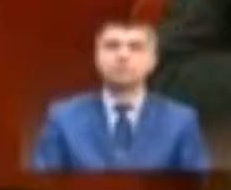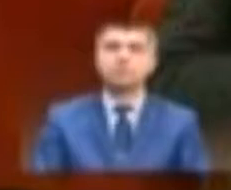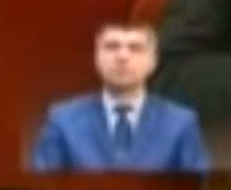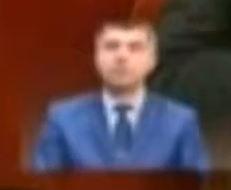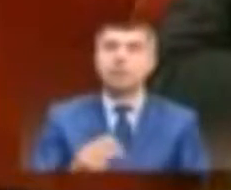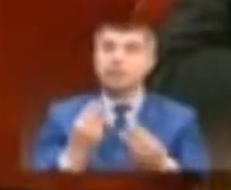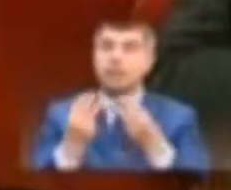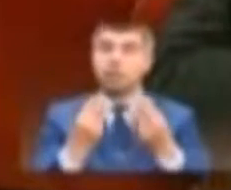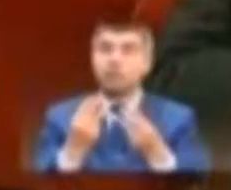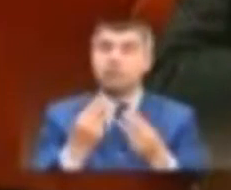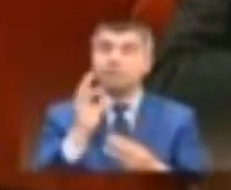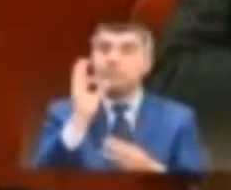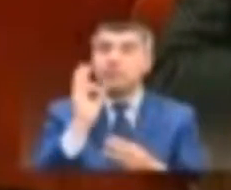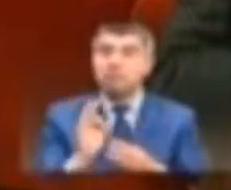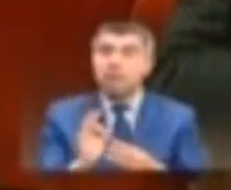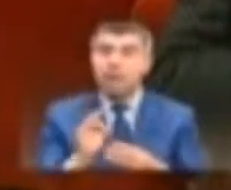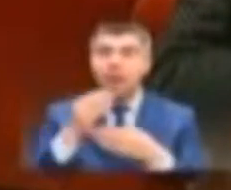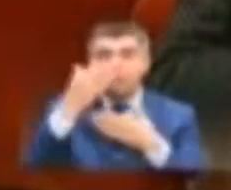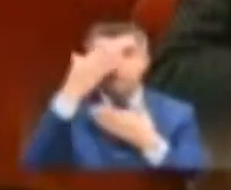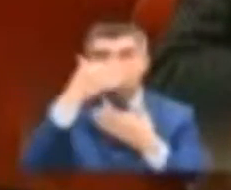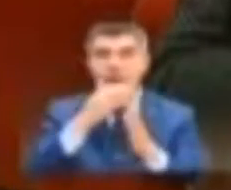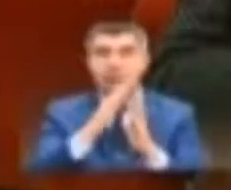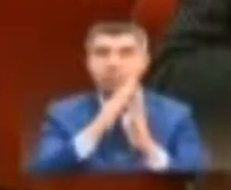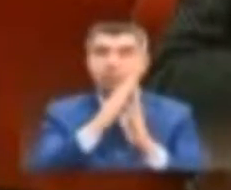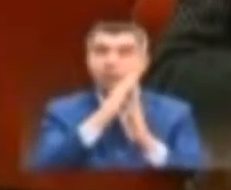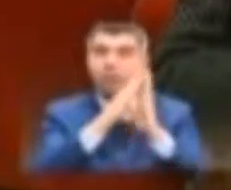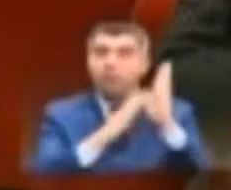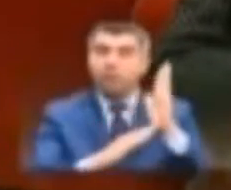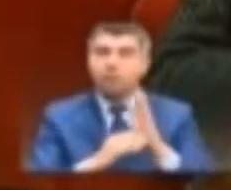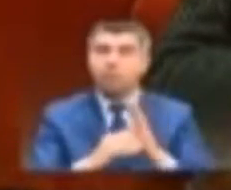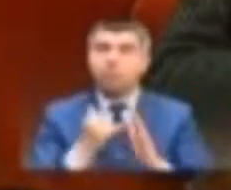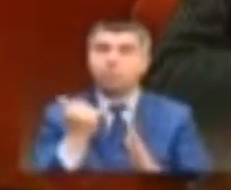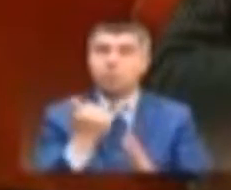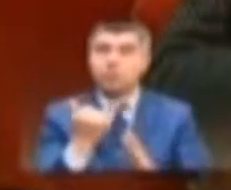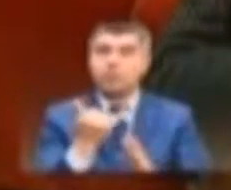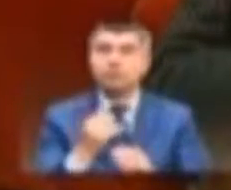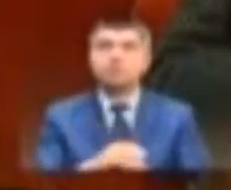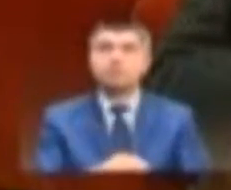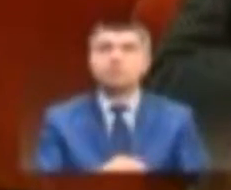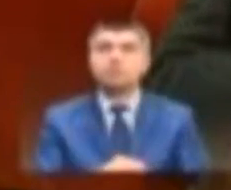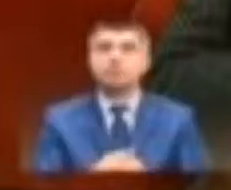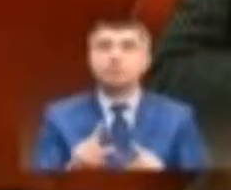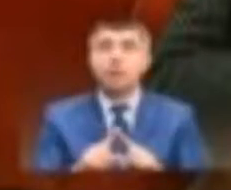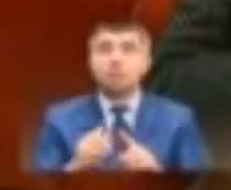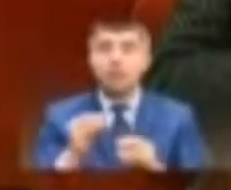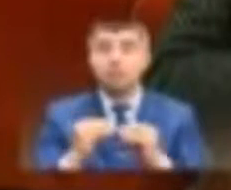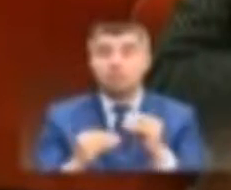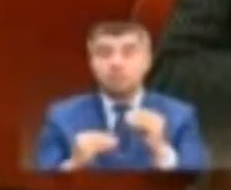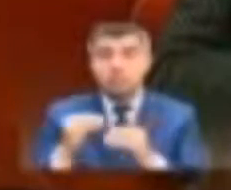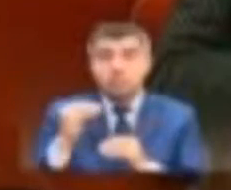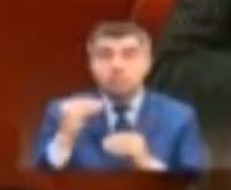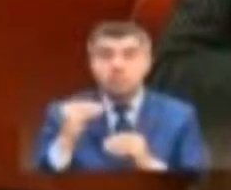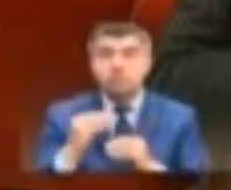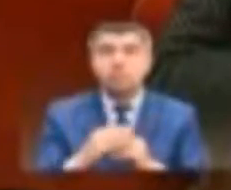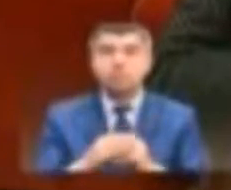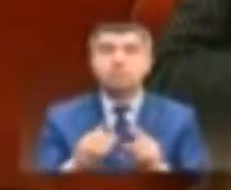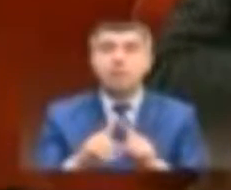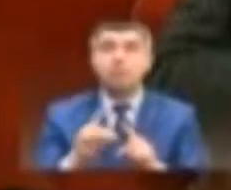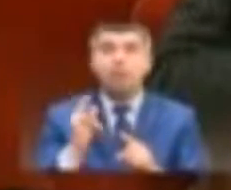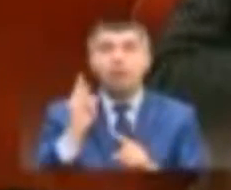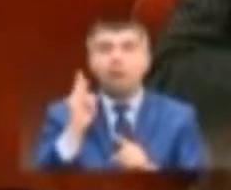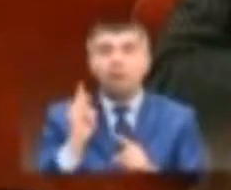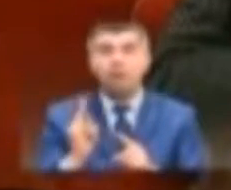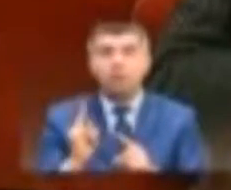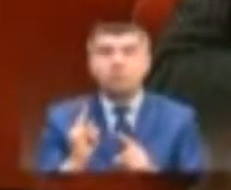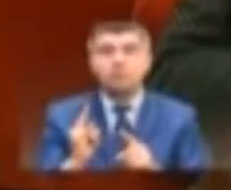تشكل 33% للسياحة، إذا عندها أهمية كثيرة. طلعوا ليالي المبيت